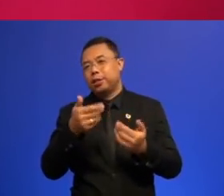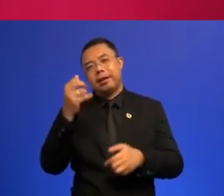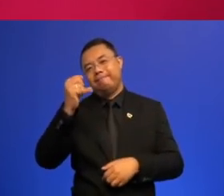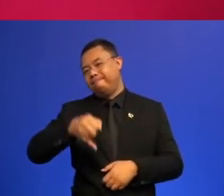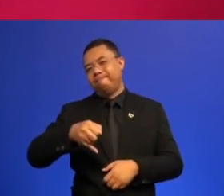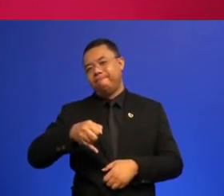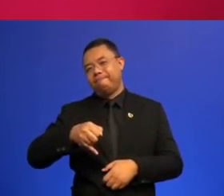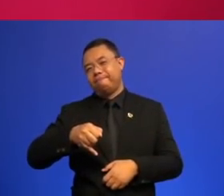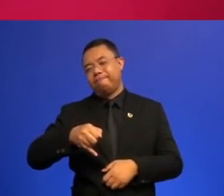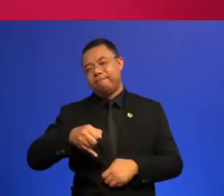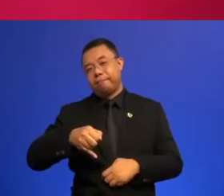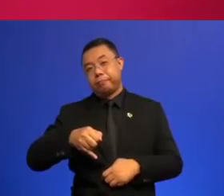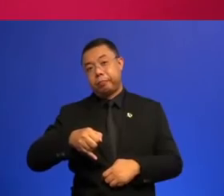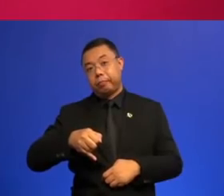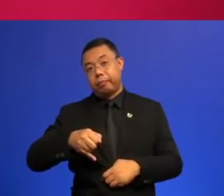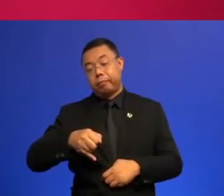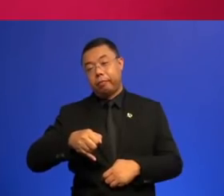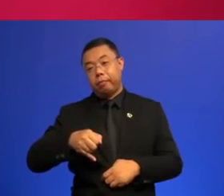baik.